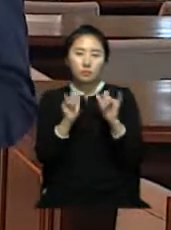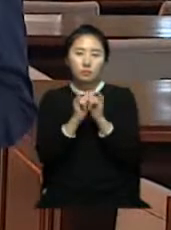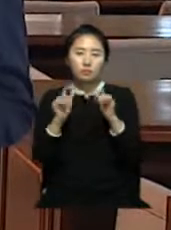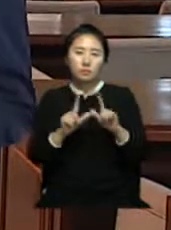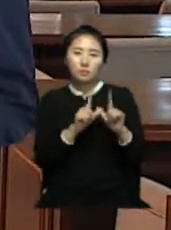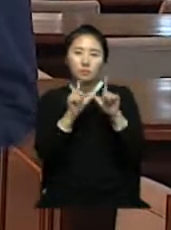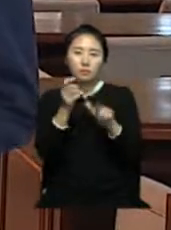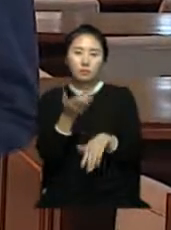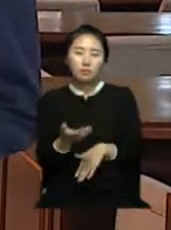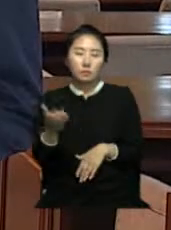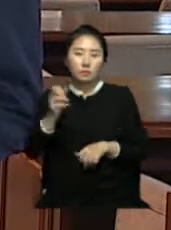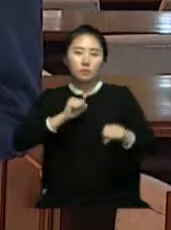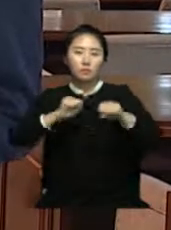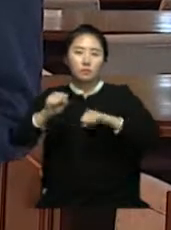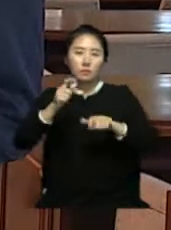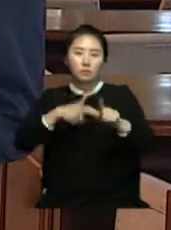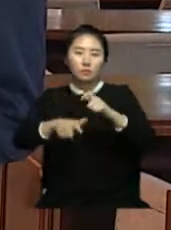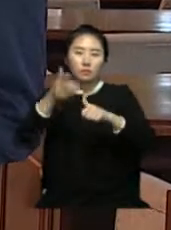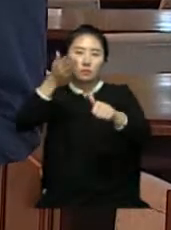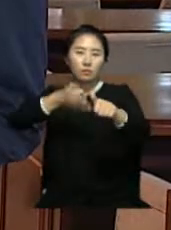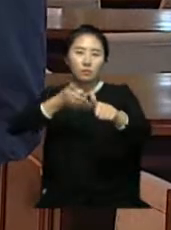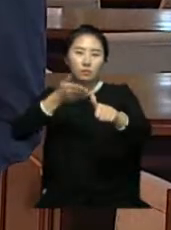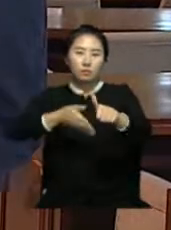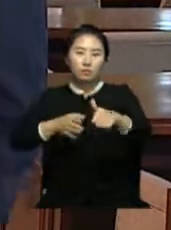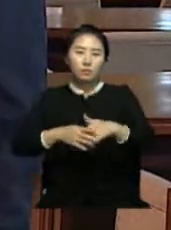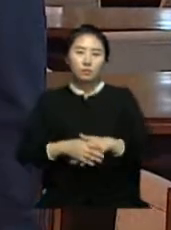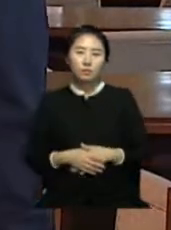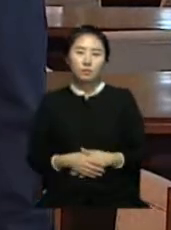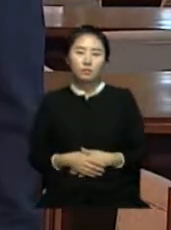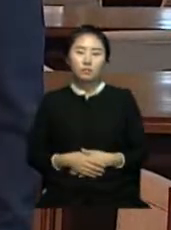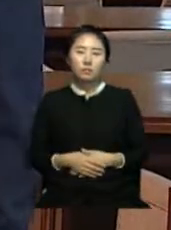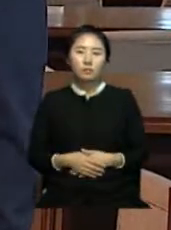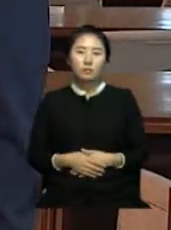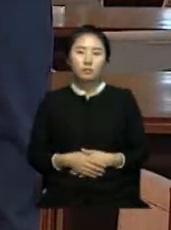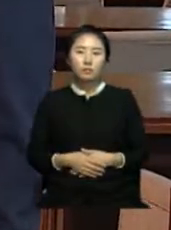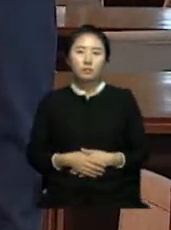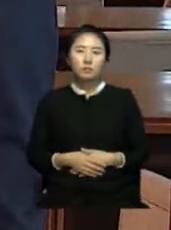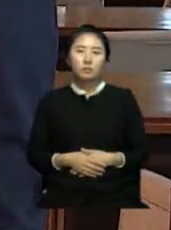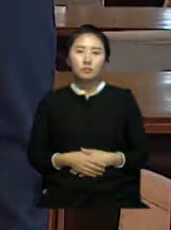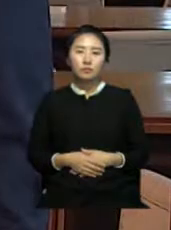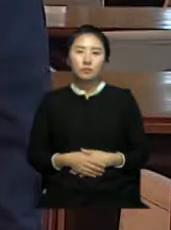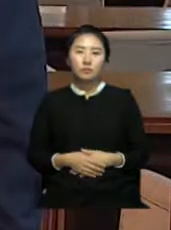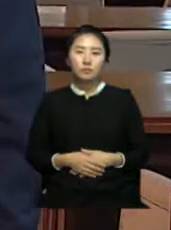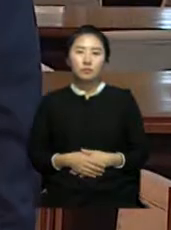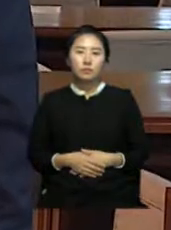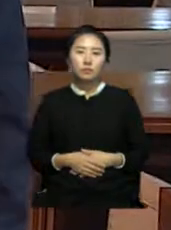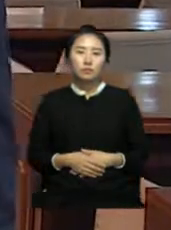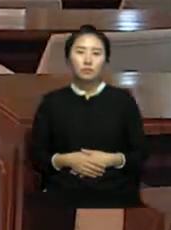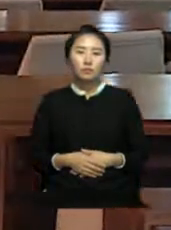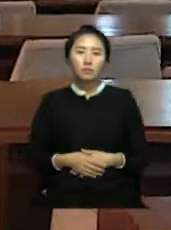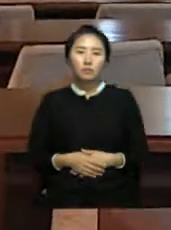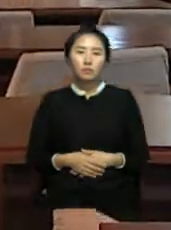삶의 질 향상을 위한 의정활동에 더욱 힘써 주시기 바랍니다 네 감사합니다 욕만 수 감사합니다